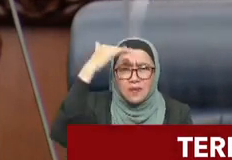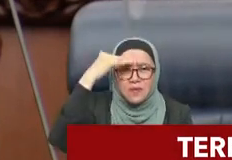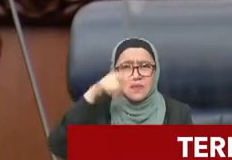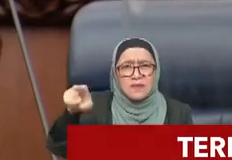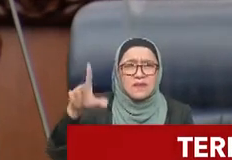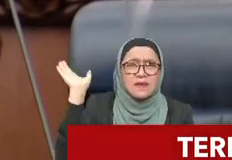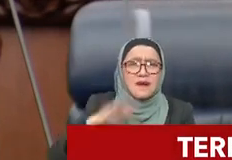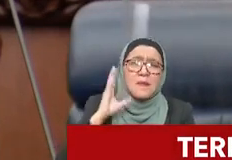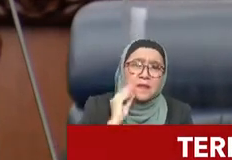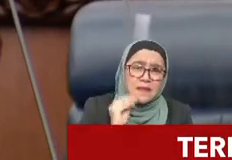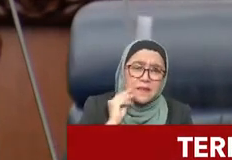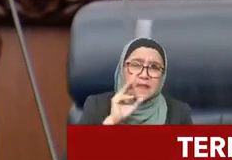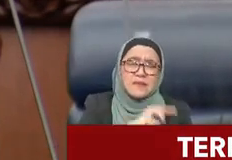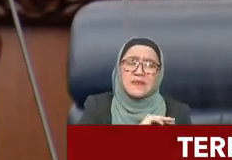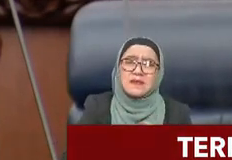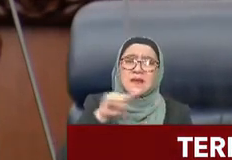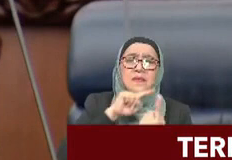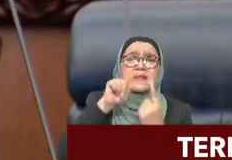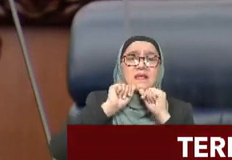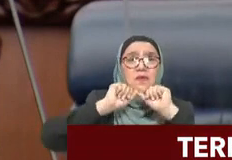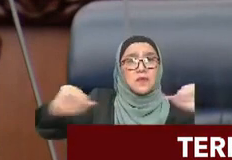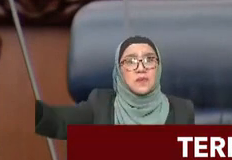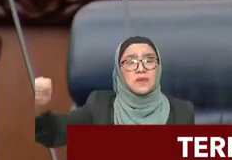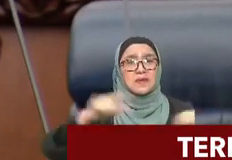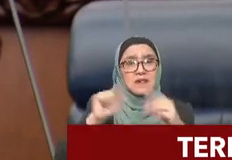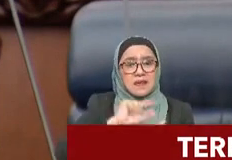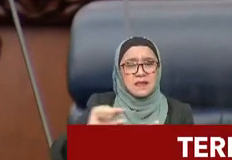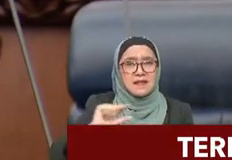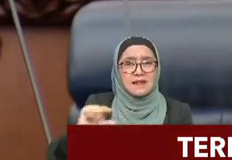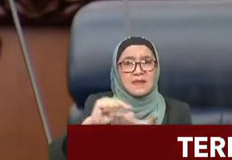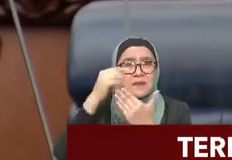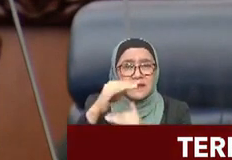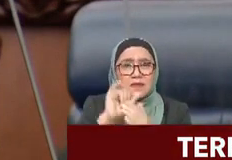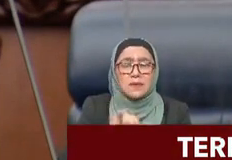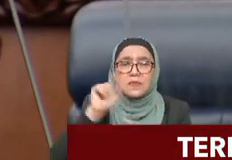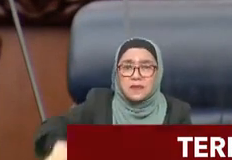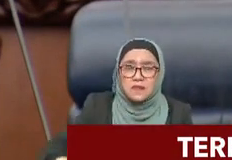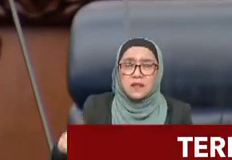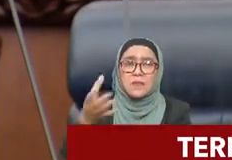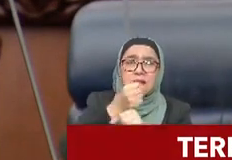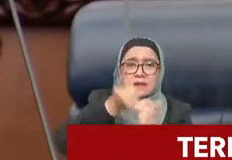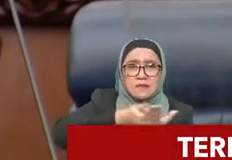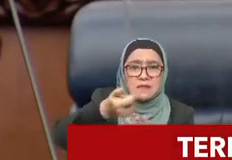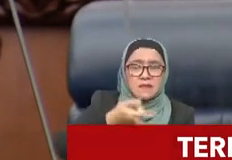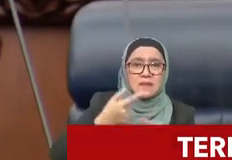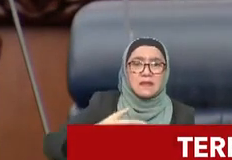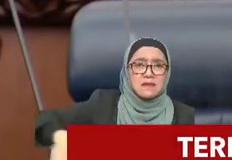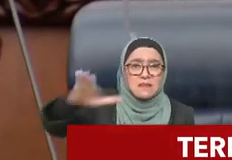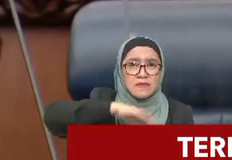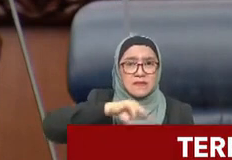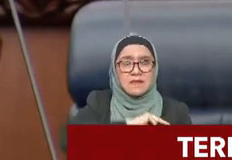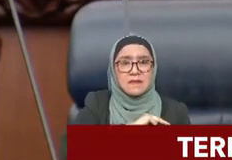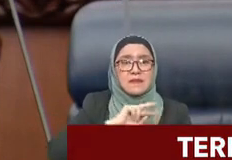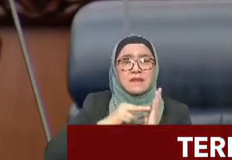apabila kita umumkan gaji minimum saya perlu dapat Manda daripada cuma menteri maka masa terdekat sudah langsung bulan kedua kita akan